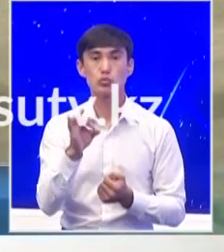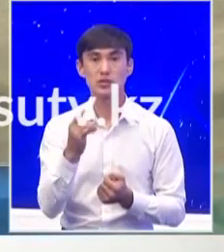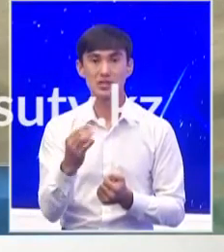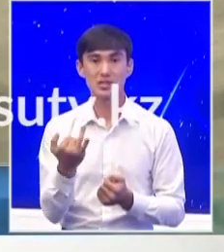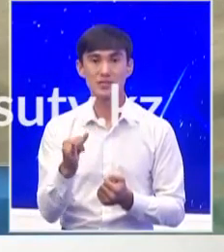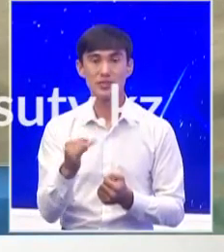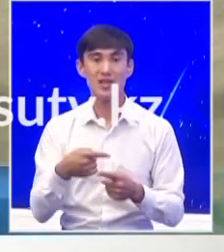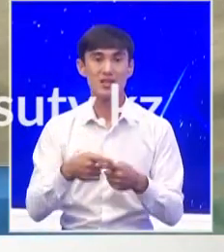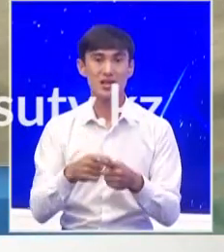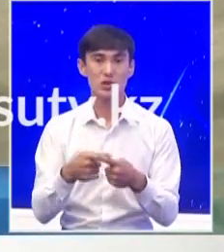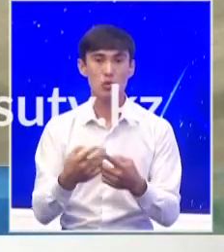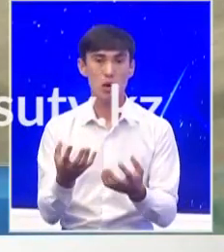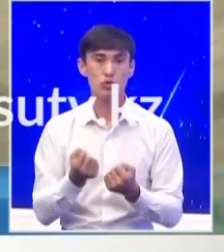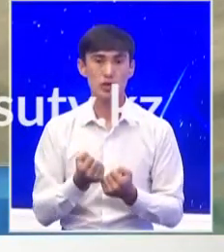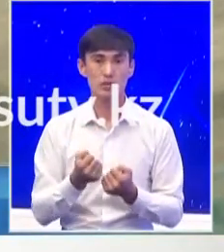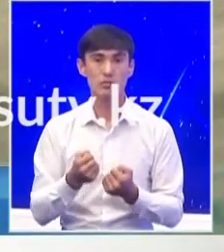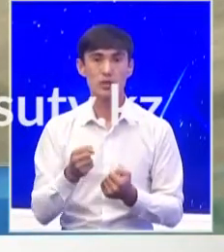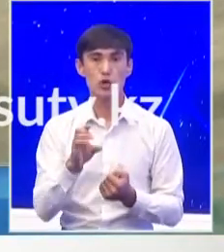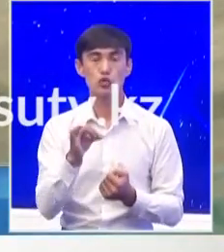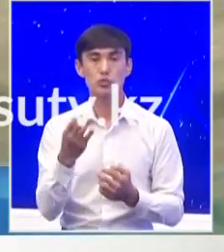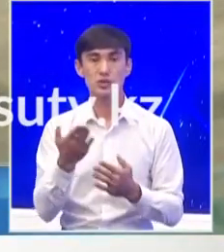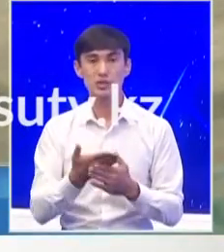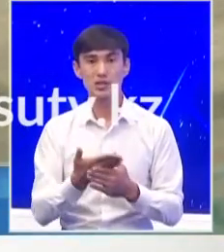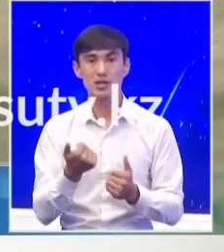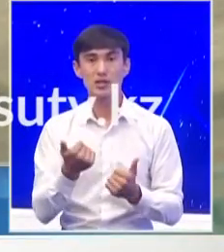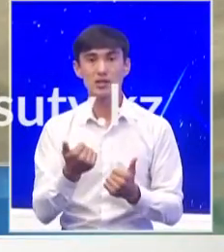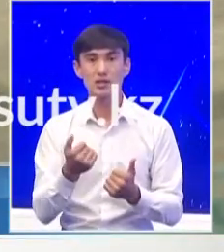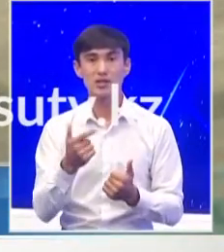инвест-субсидии. Получаем субсидии на гербициды.